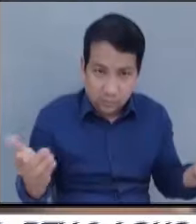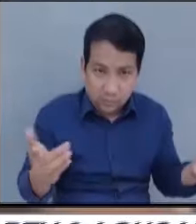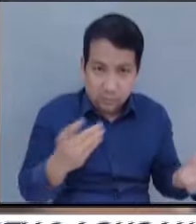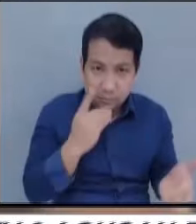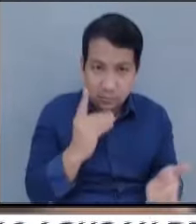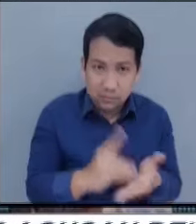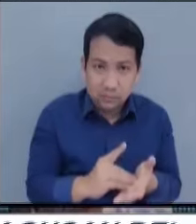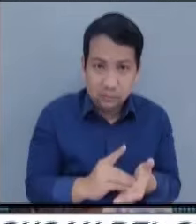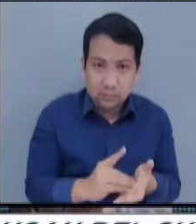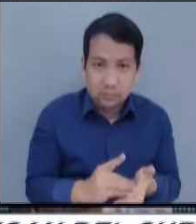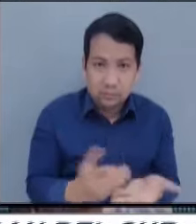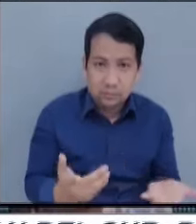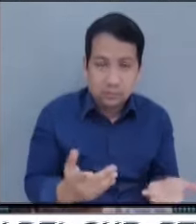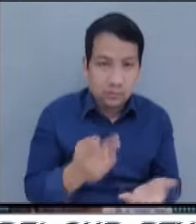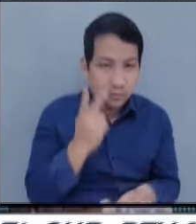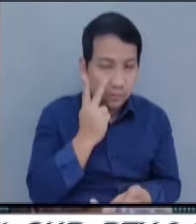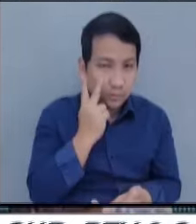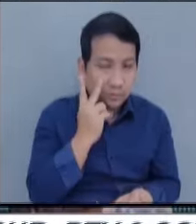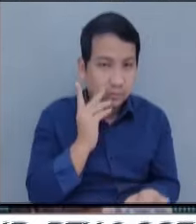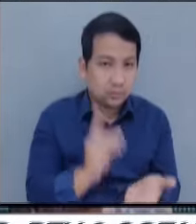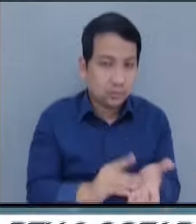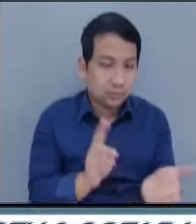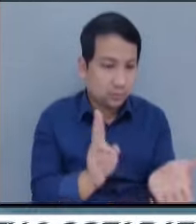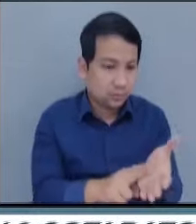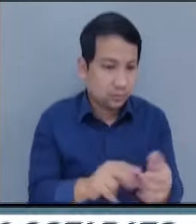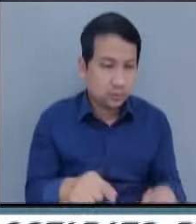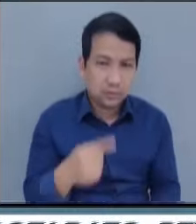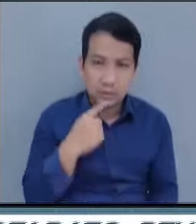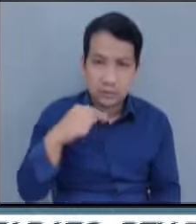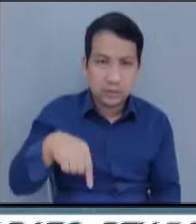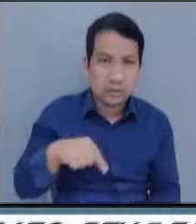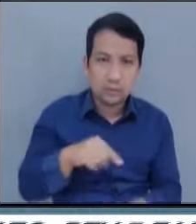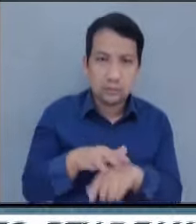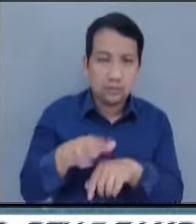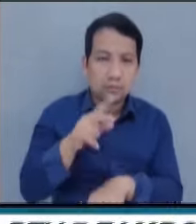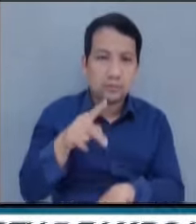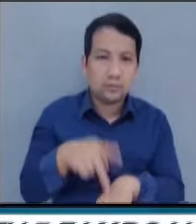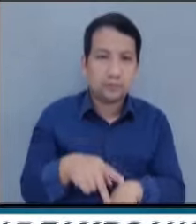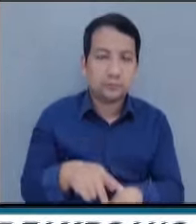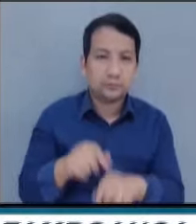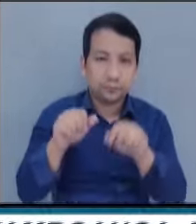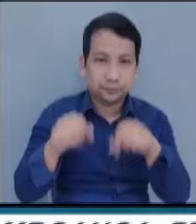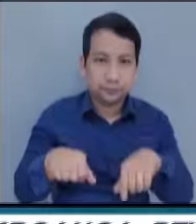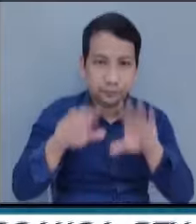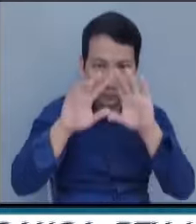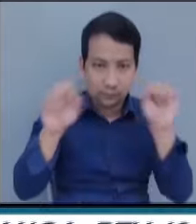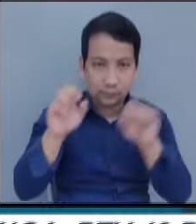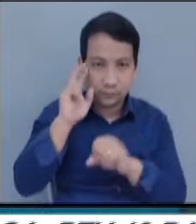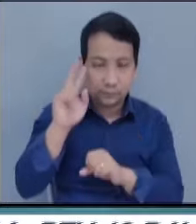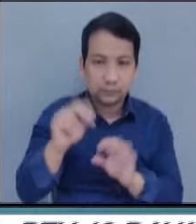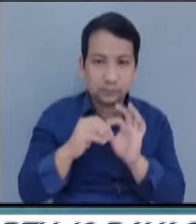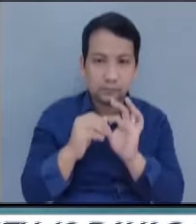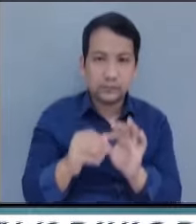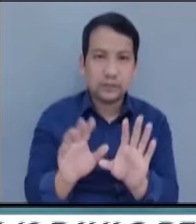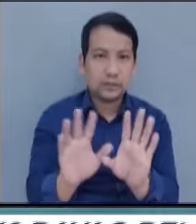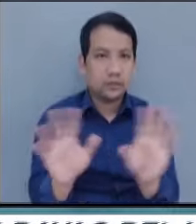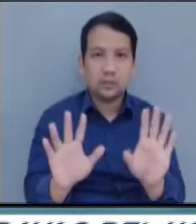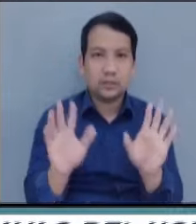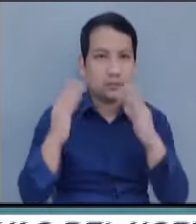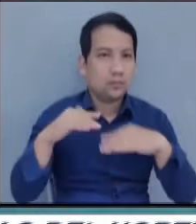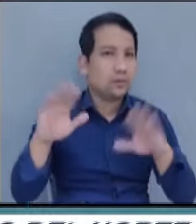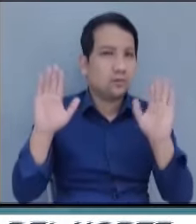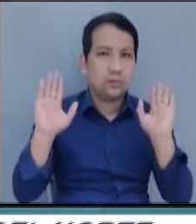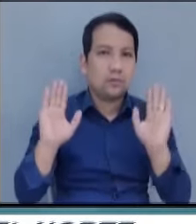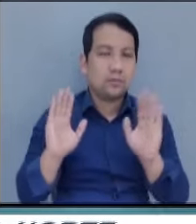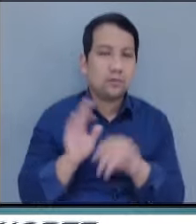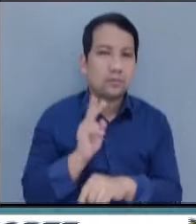I'd love to see it it does not affect the Philippines muli namang nanindigan si pango pulong Marcos JR na hindi isusuko ng Pilipinas ang